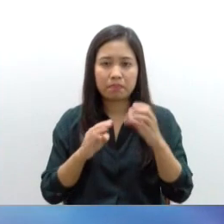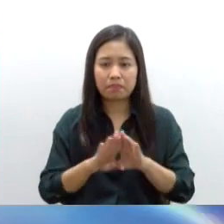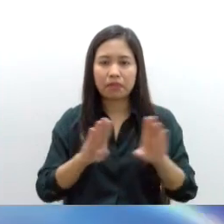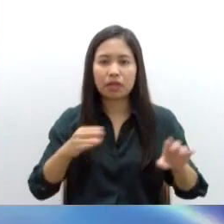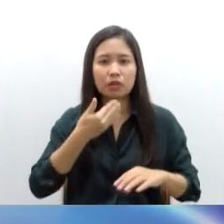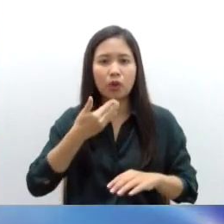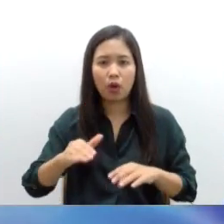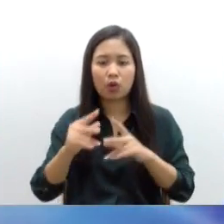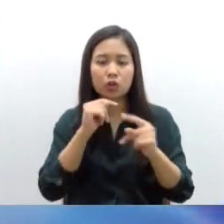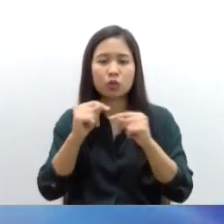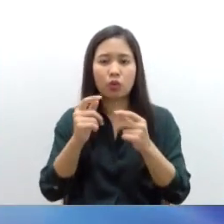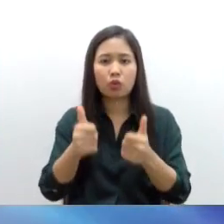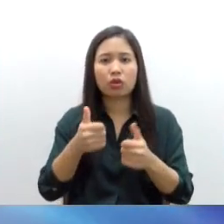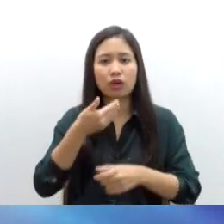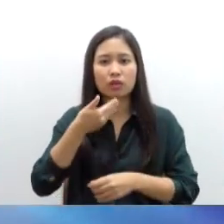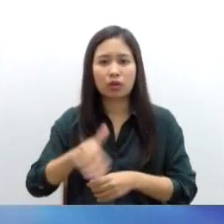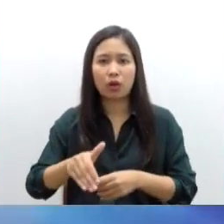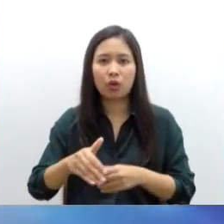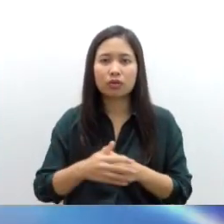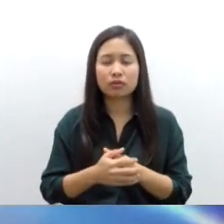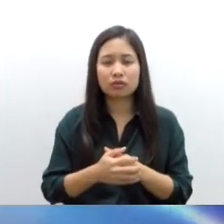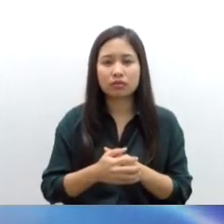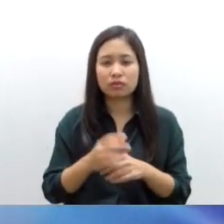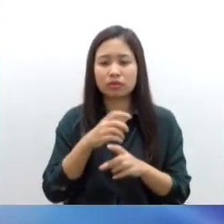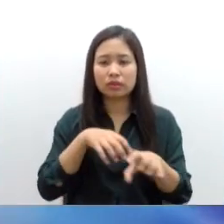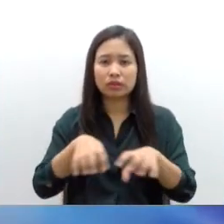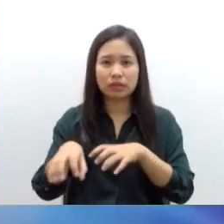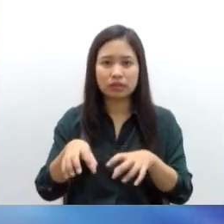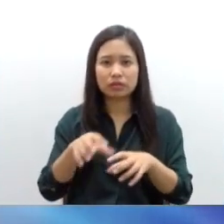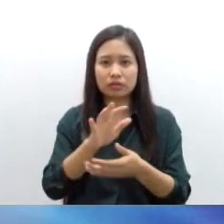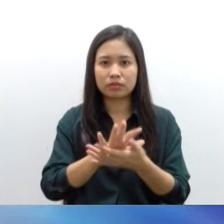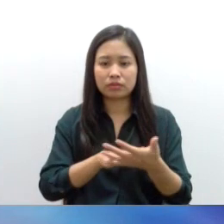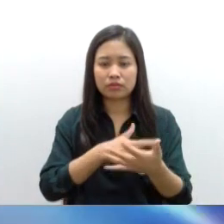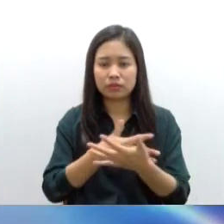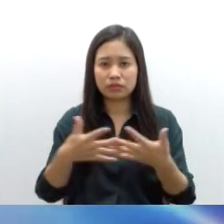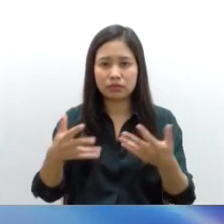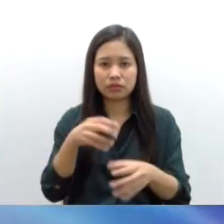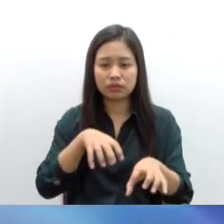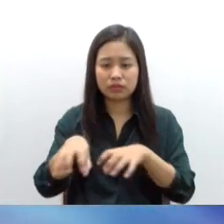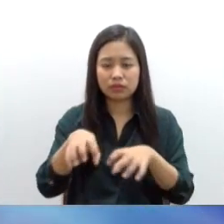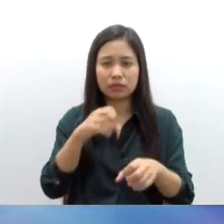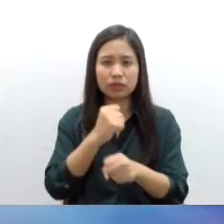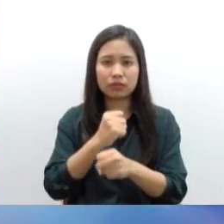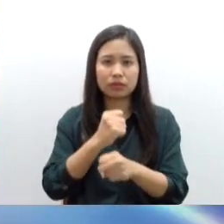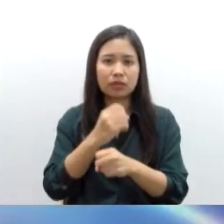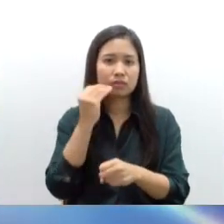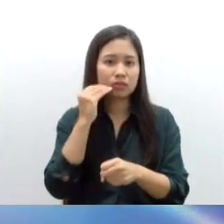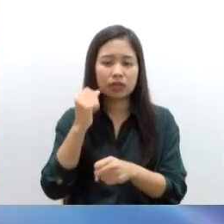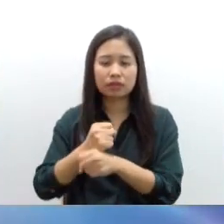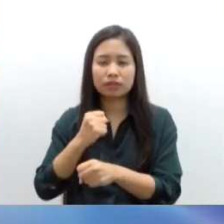าและให้ทุกหน่วยงานจัดบุคลากรสำหรับวันมาปฏิบัติงานณสถานที่ทำงานจำน